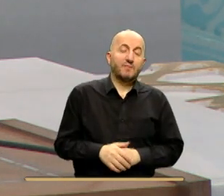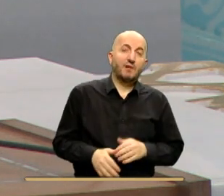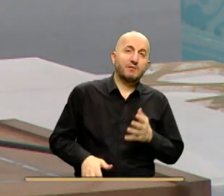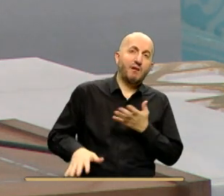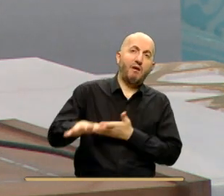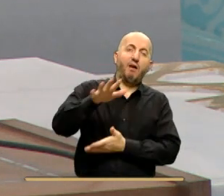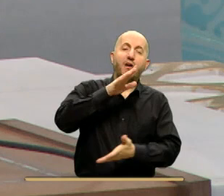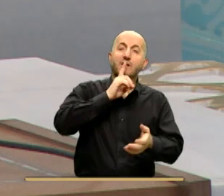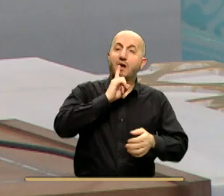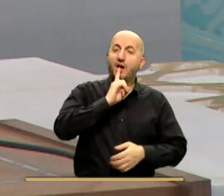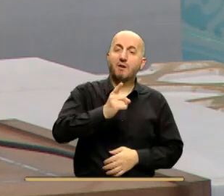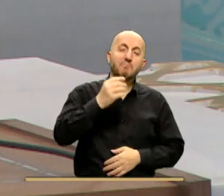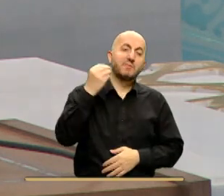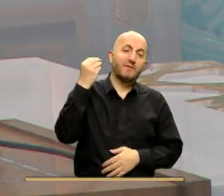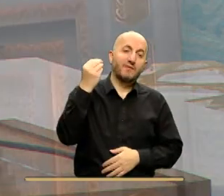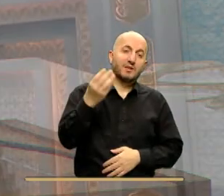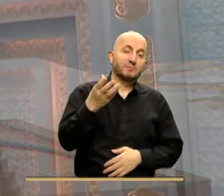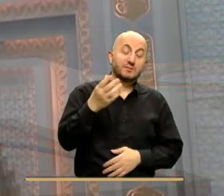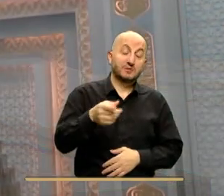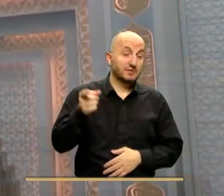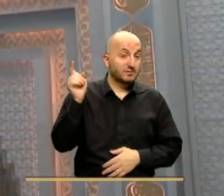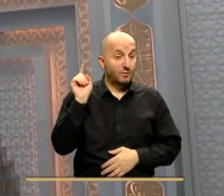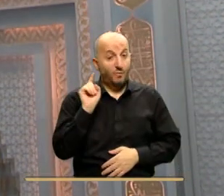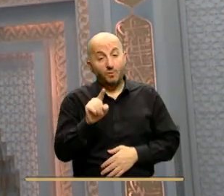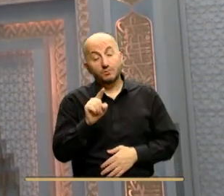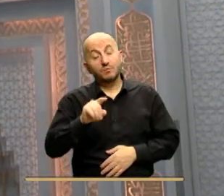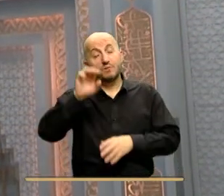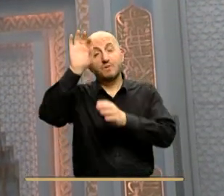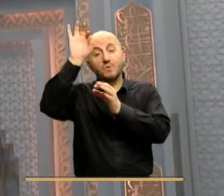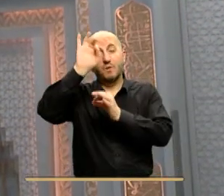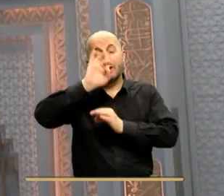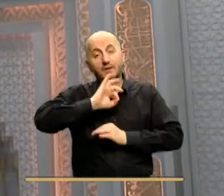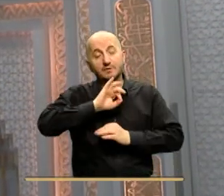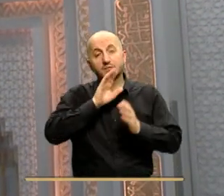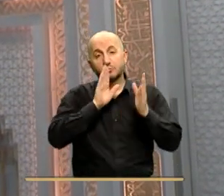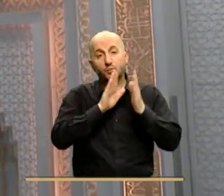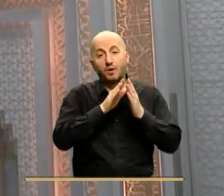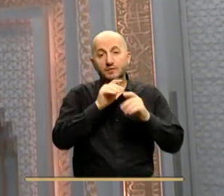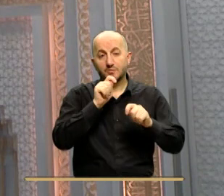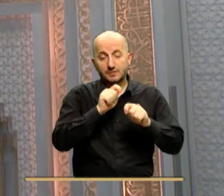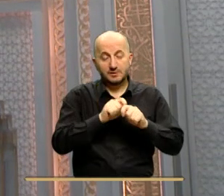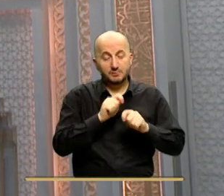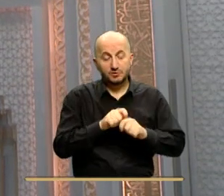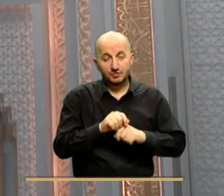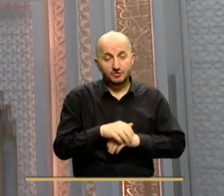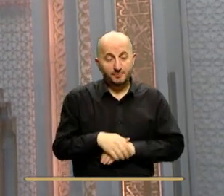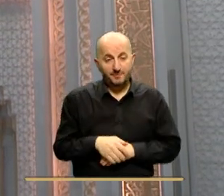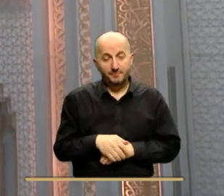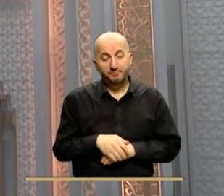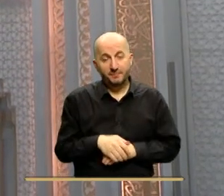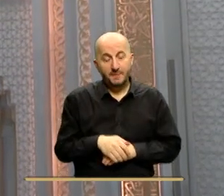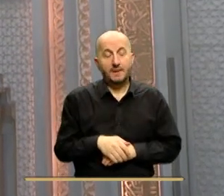Kainatı emrine vermiş, onu vahyin muhatabı kılmıştır.